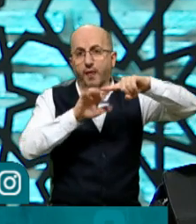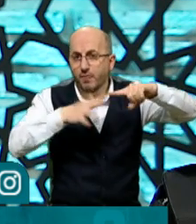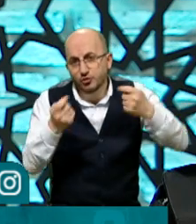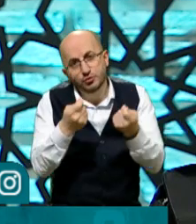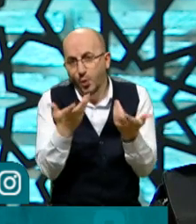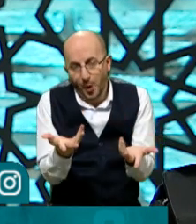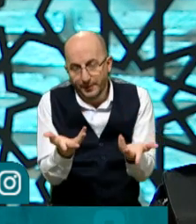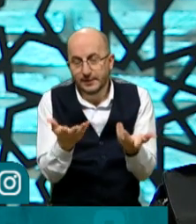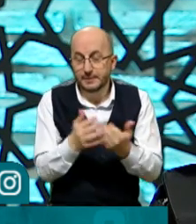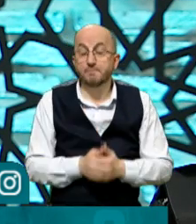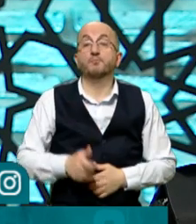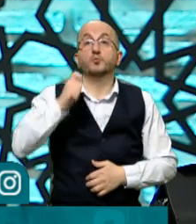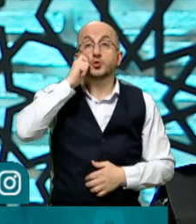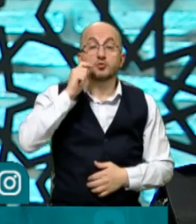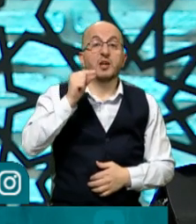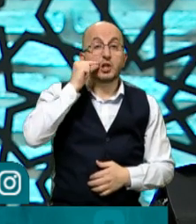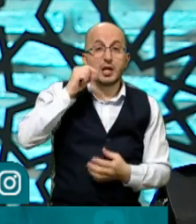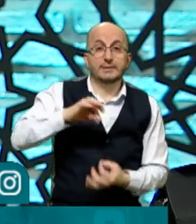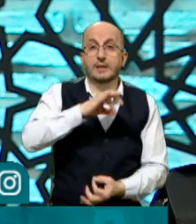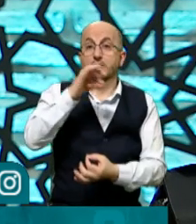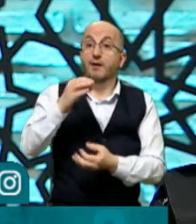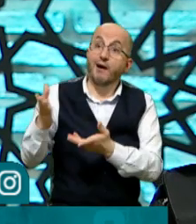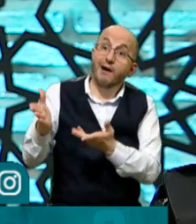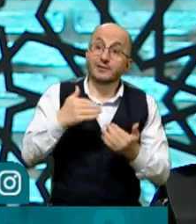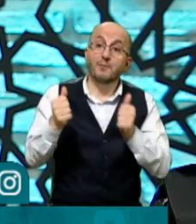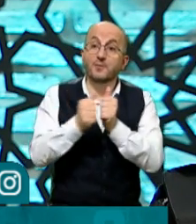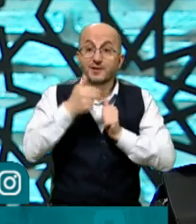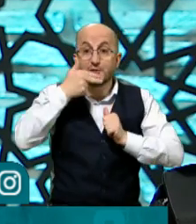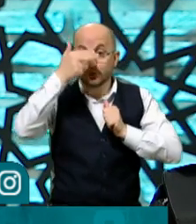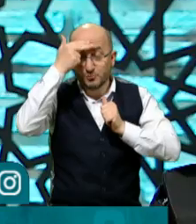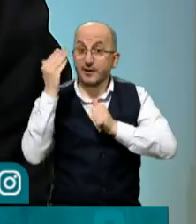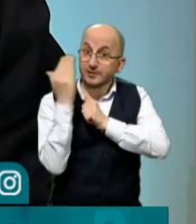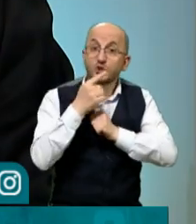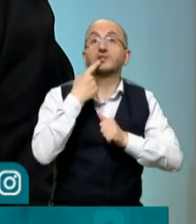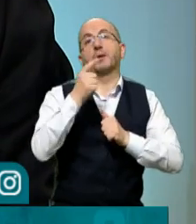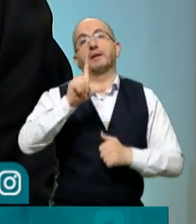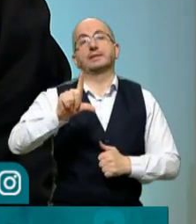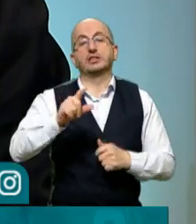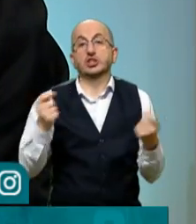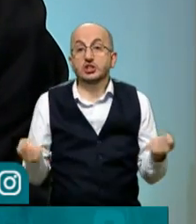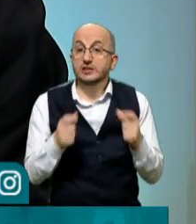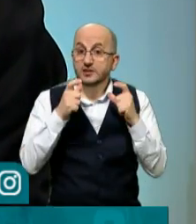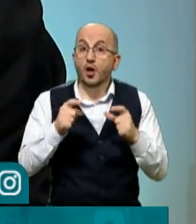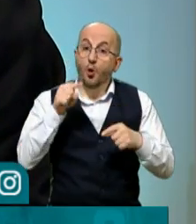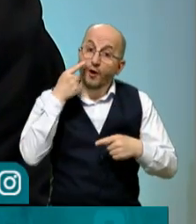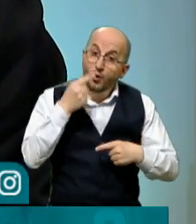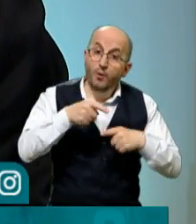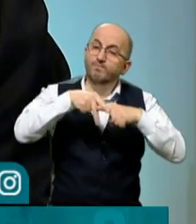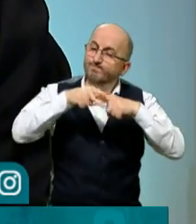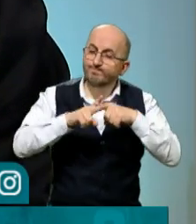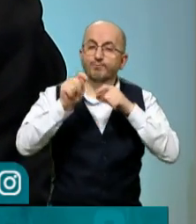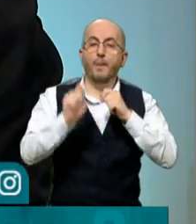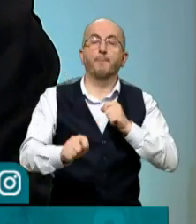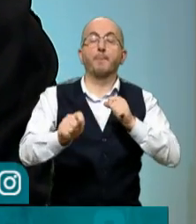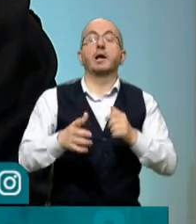çünkü. Oradaki Müslüman erkeklere haydın birlikte Cuma'ya gidiyoruz demelidir. İş yerini ona göre düzenlemeli